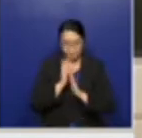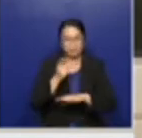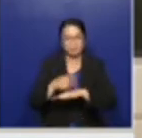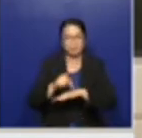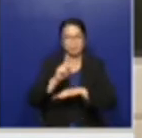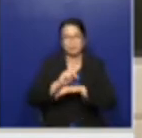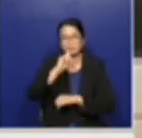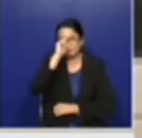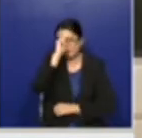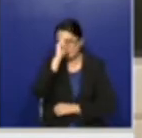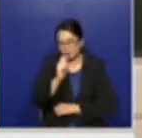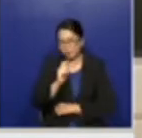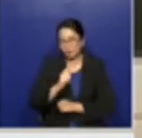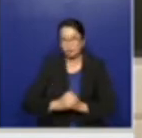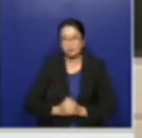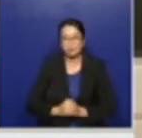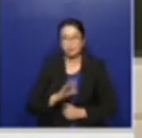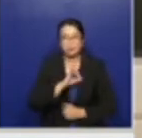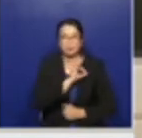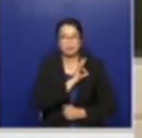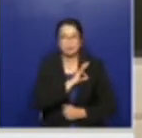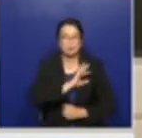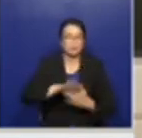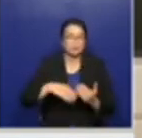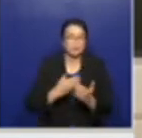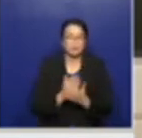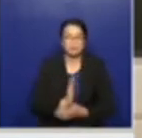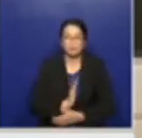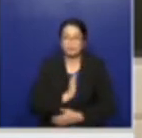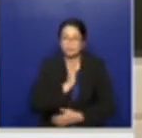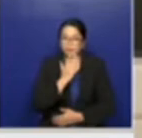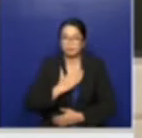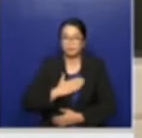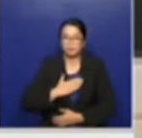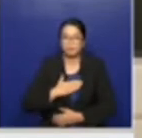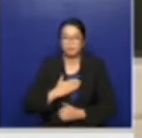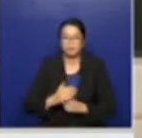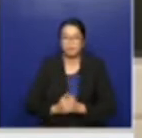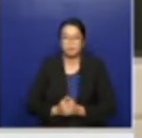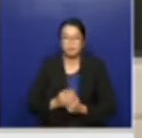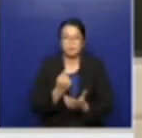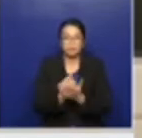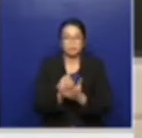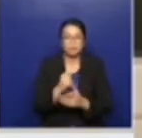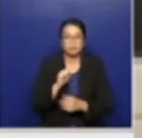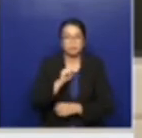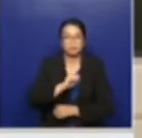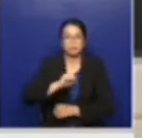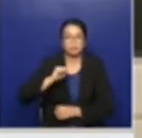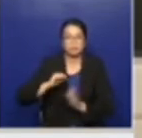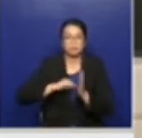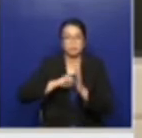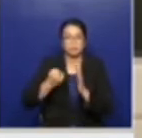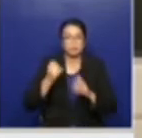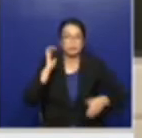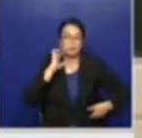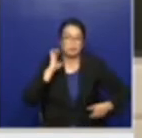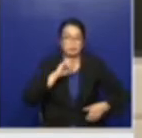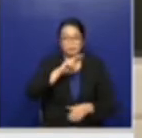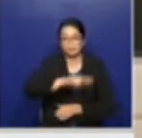สภาที่เคารพท่านสมาชิกผู้ทรงเกียรติกับผมนายบุญศักดิ์บุรุงามสมาชิกสภาผู้แทนราษฎรจังหวัดลพบุรีพรรคเพื่อไ